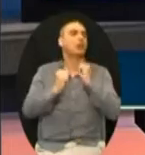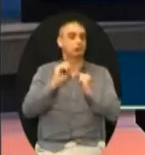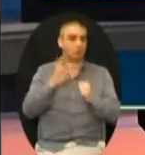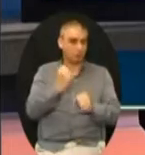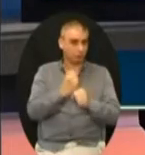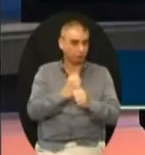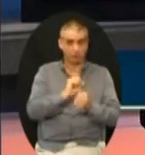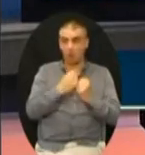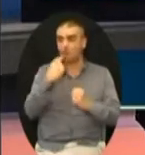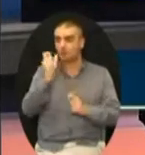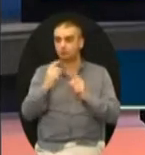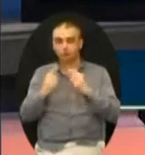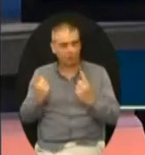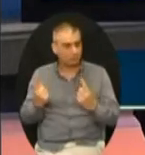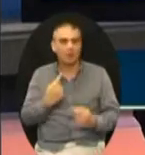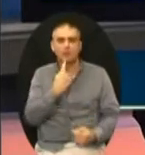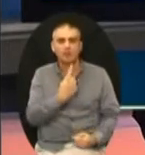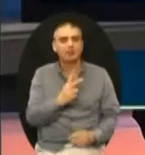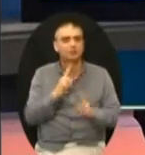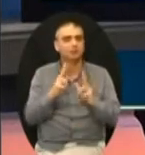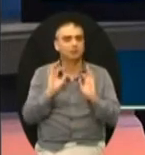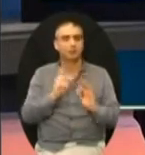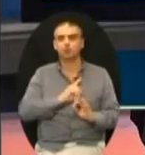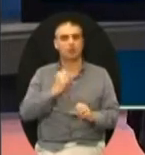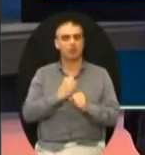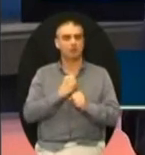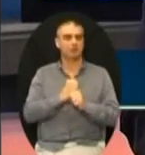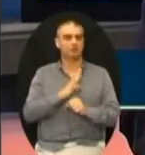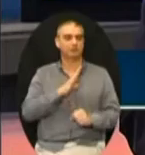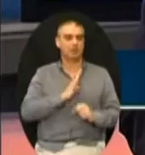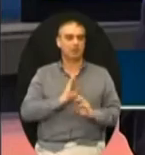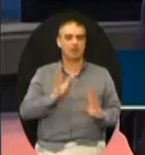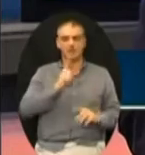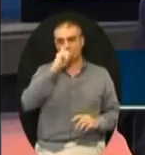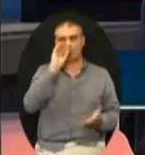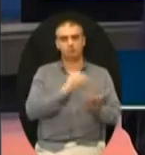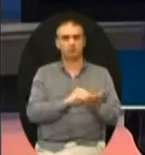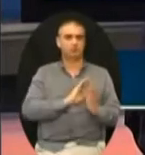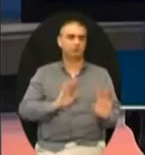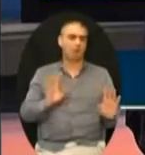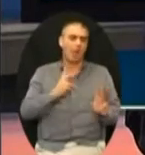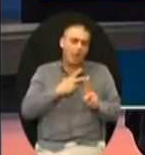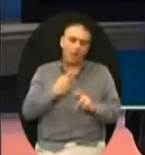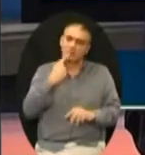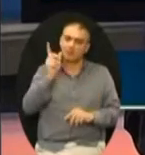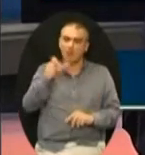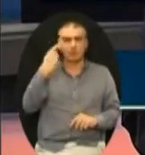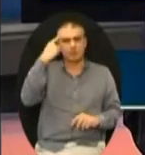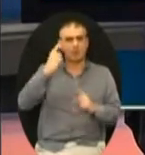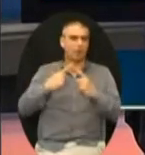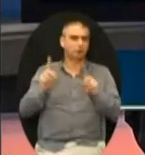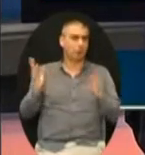מה שעושה או אומר אדם אחר, אמור אותם בצורה שלא תייצר לפתחו סכנה ולא תחתים את שמו, אלא רק תגדיר אותו כאדם בעל